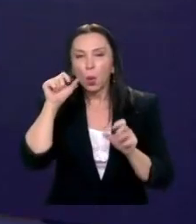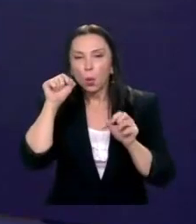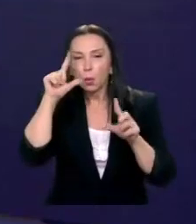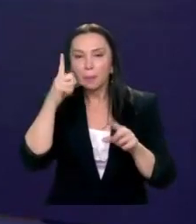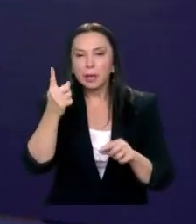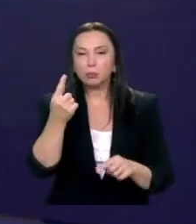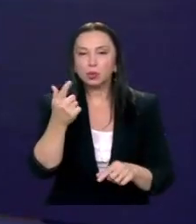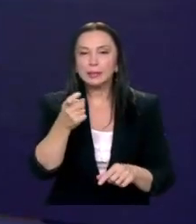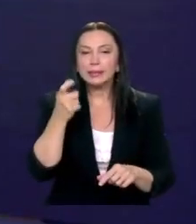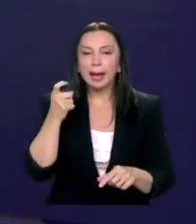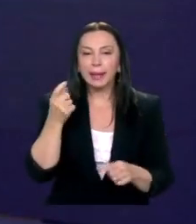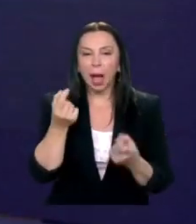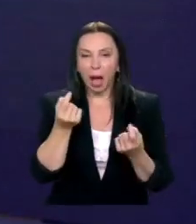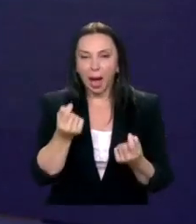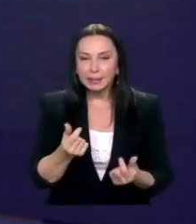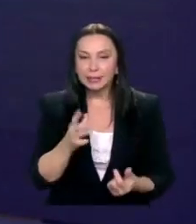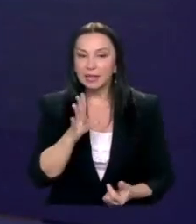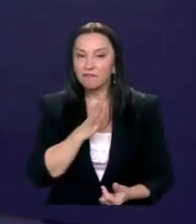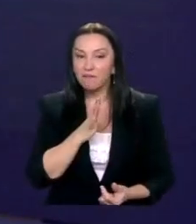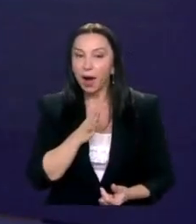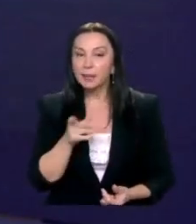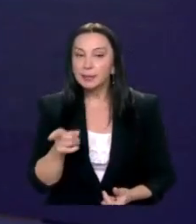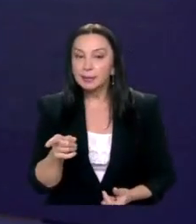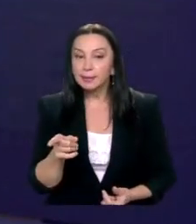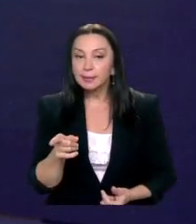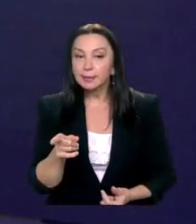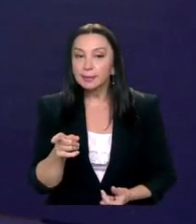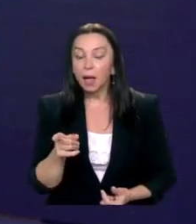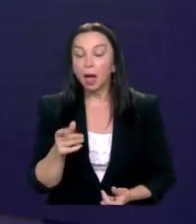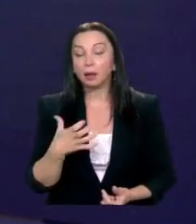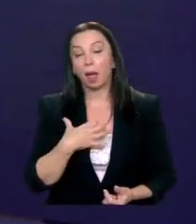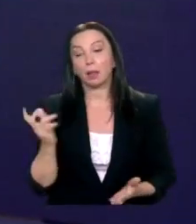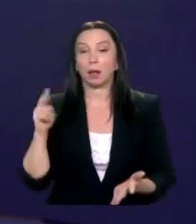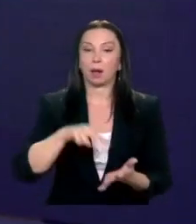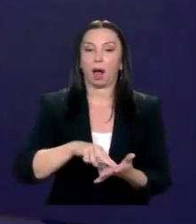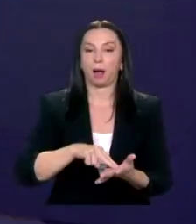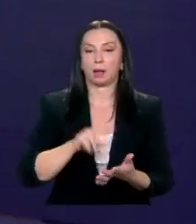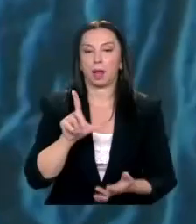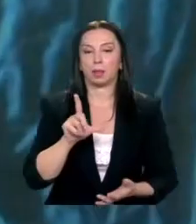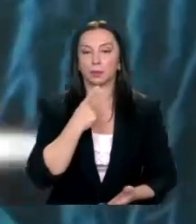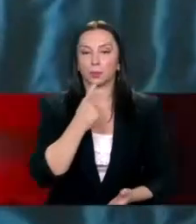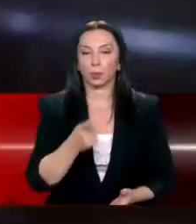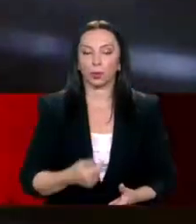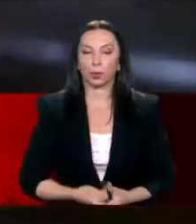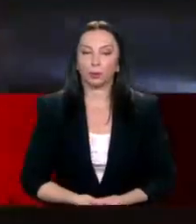uyanmanıza 1,5 saatten az bir zaman kalmışsa yataktan çıkmak gerekiyor.